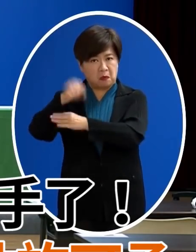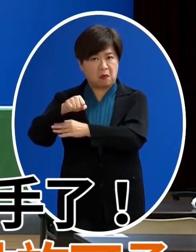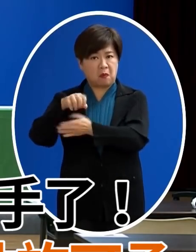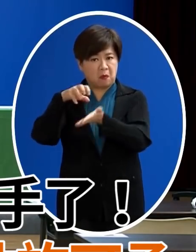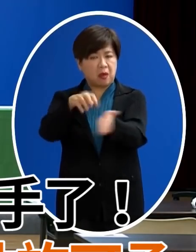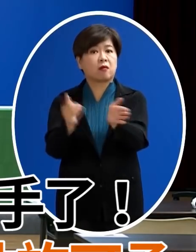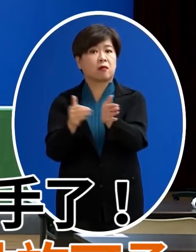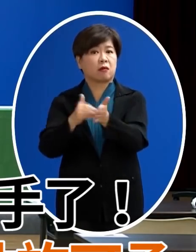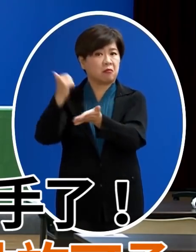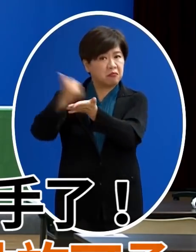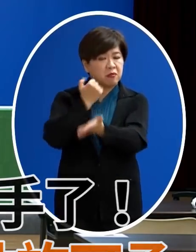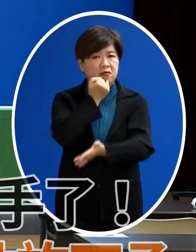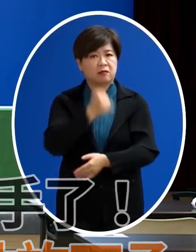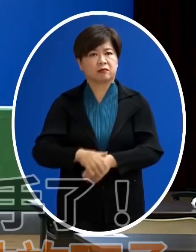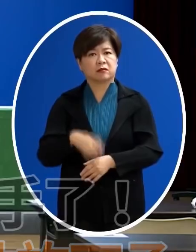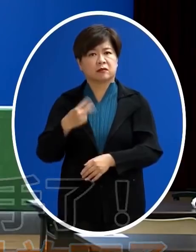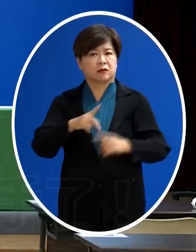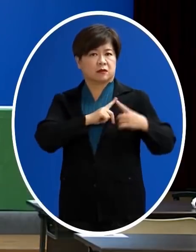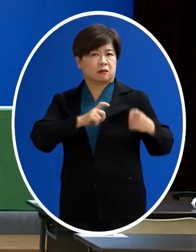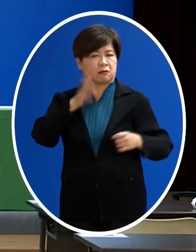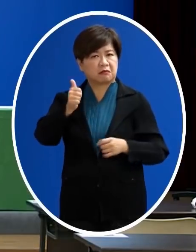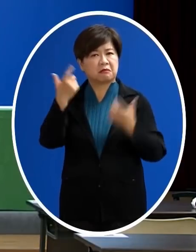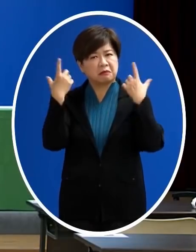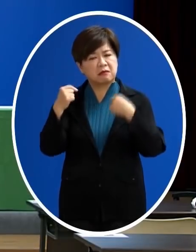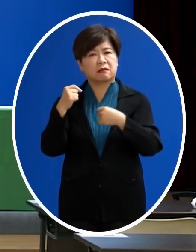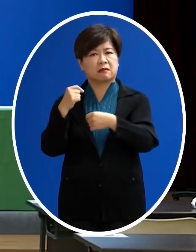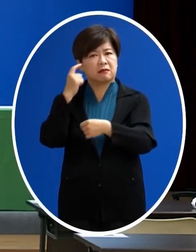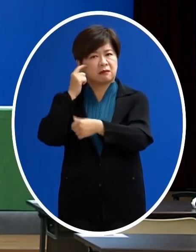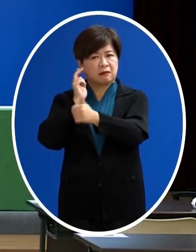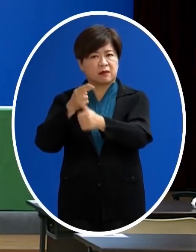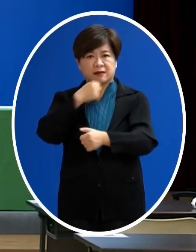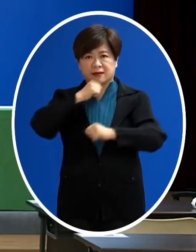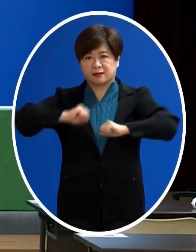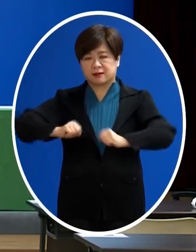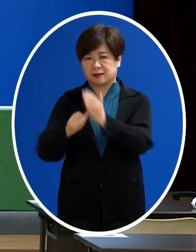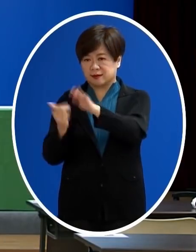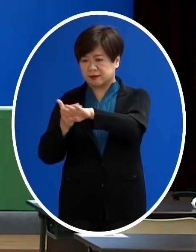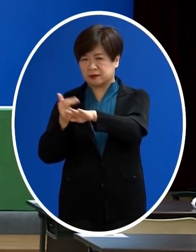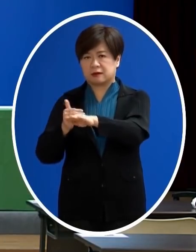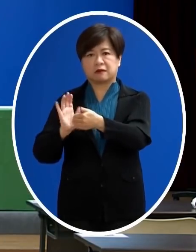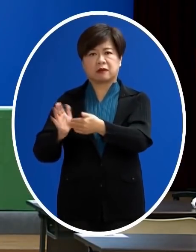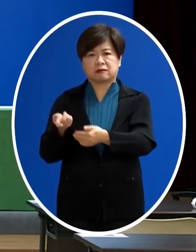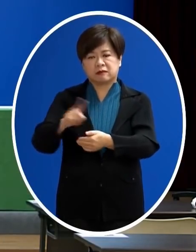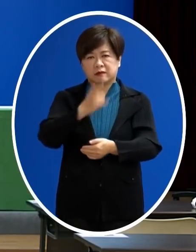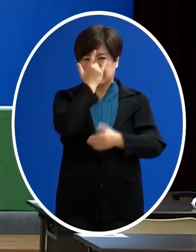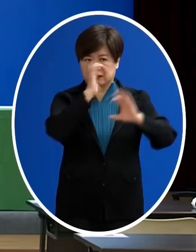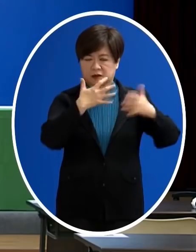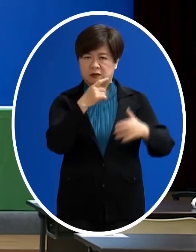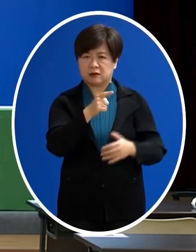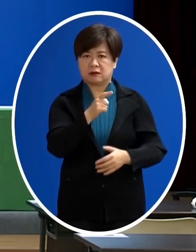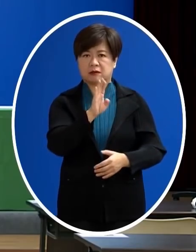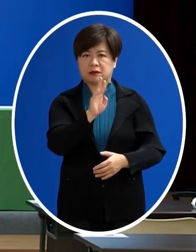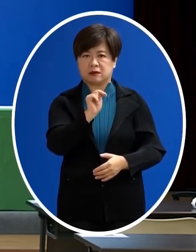函。那另外说，但听说这个郭台铭先生本来要委托台康生技被拒绝，那 后来又找上德国 BNT， 可以信